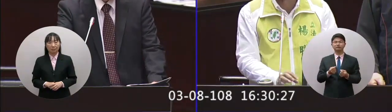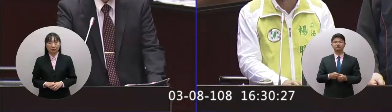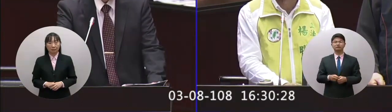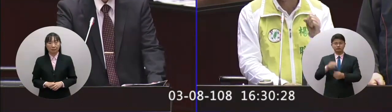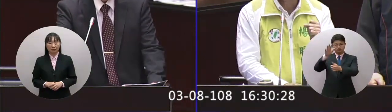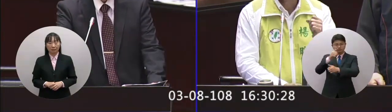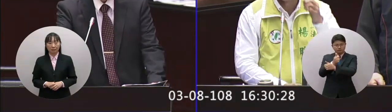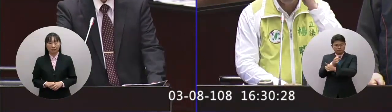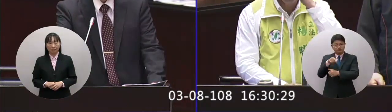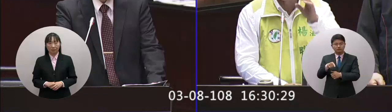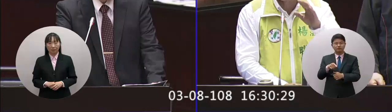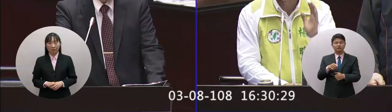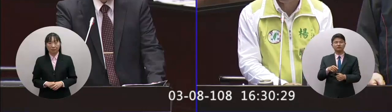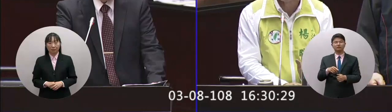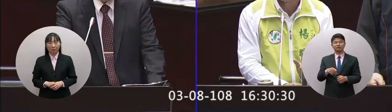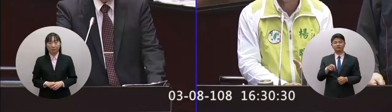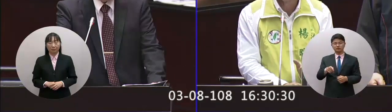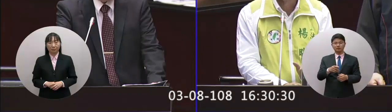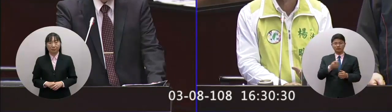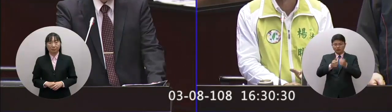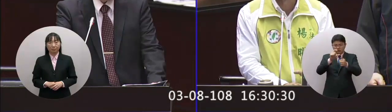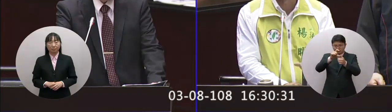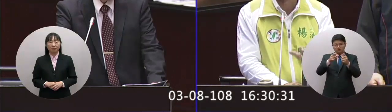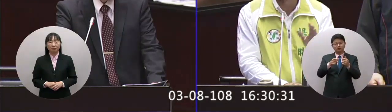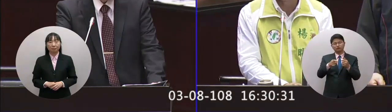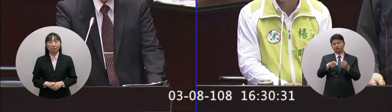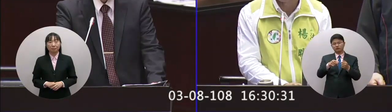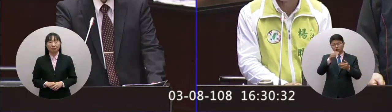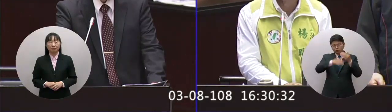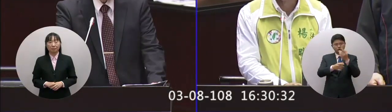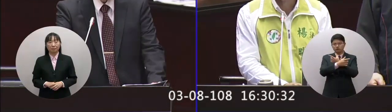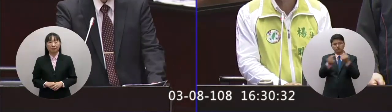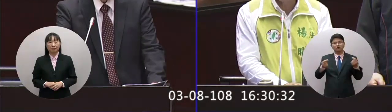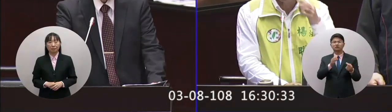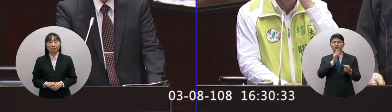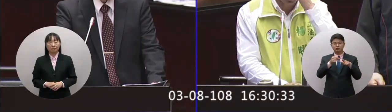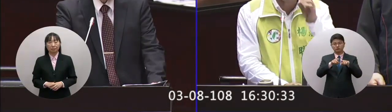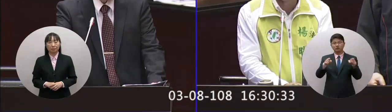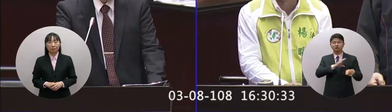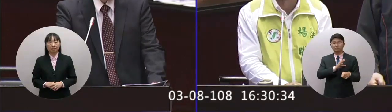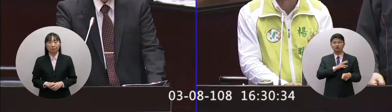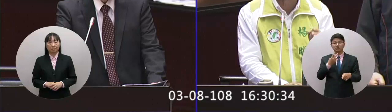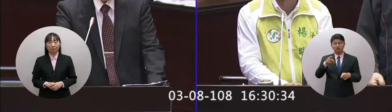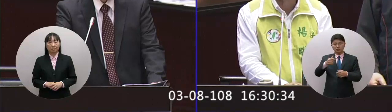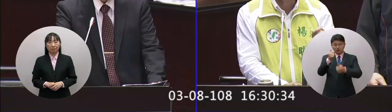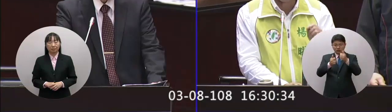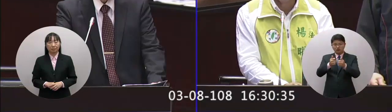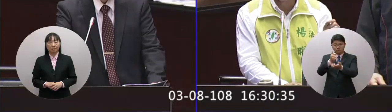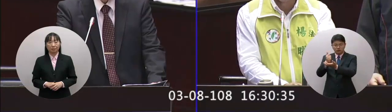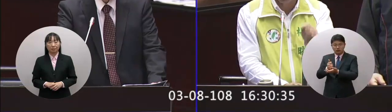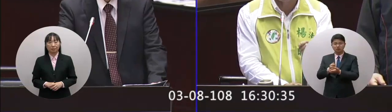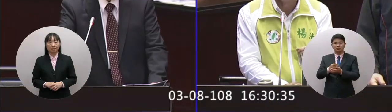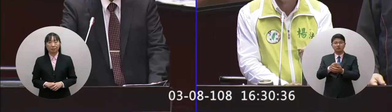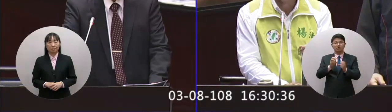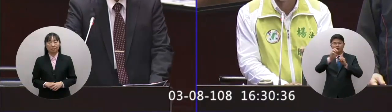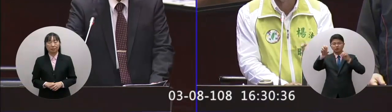招考取材必须要公平，所以就变成全国性招考。那他考上了以后，他分发到澎